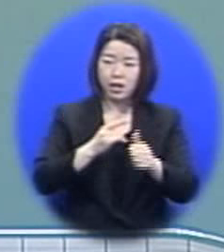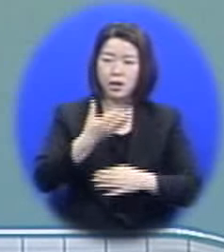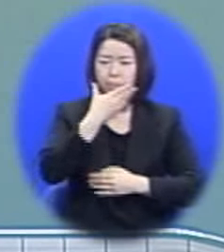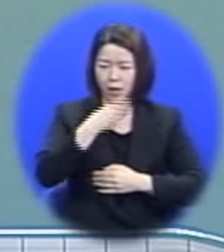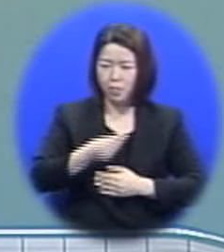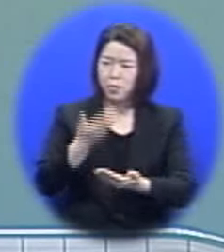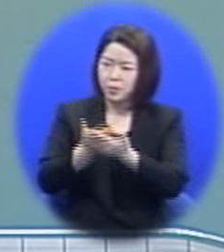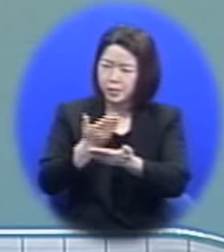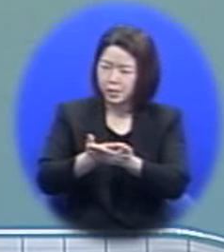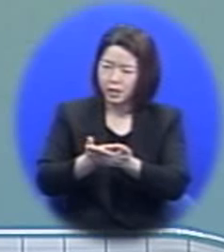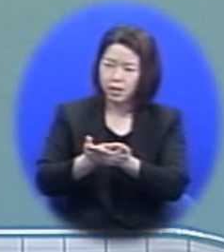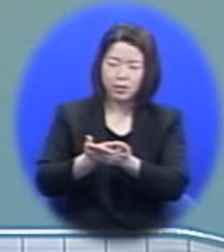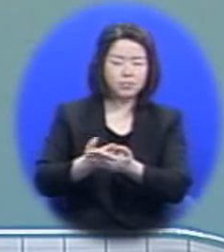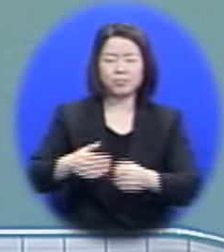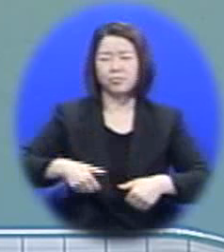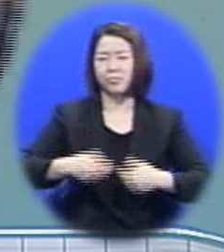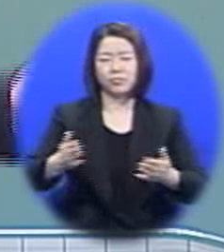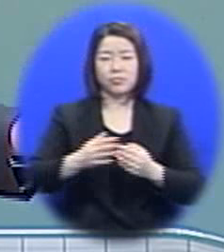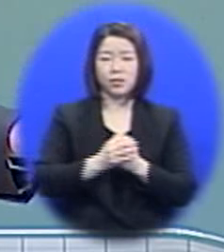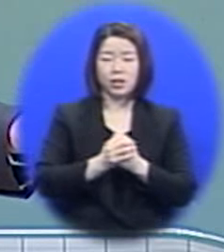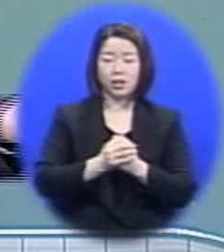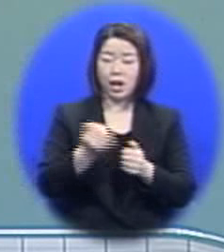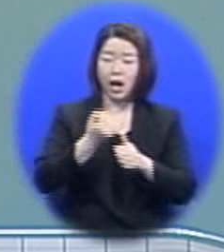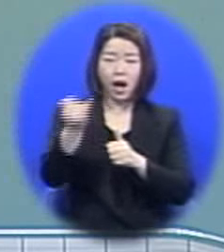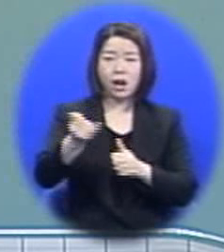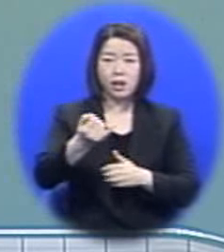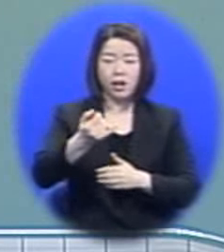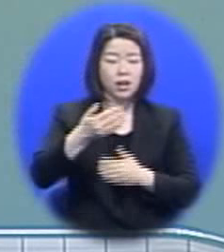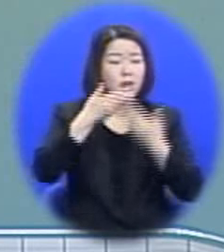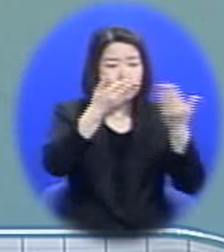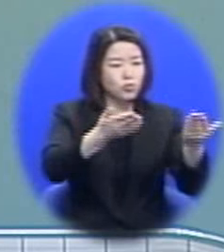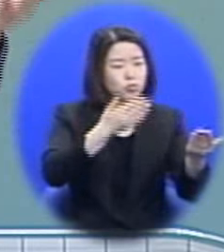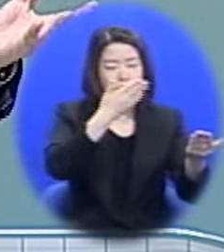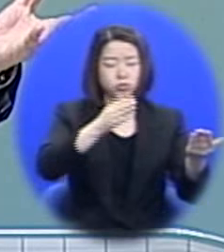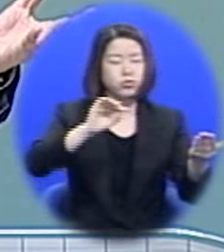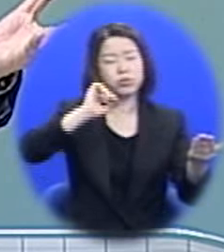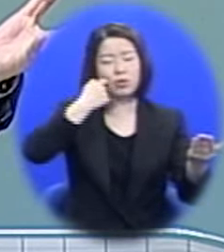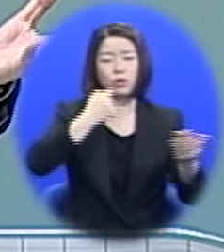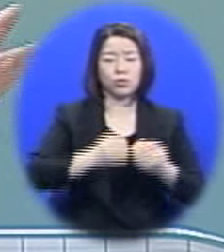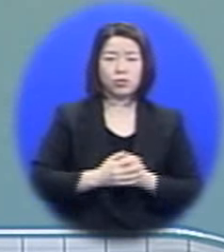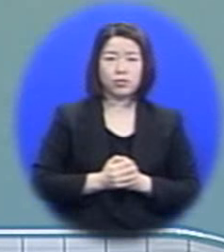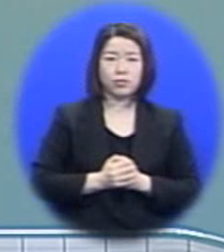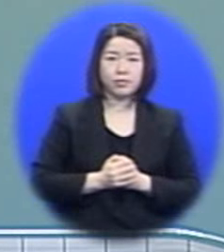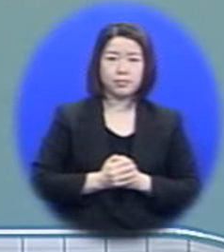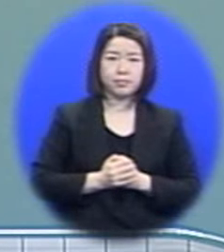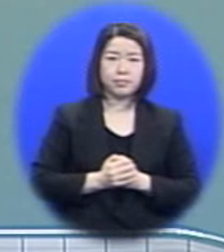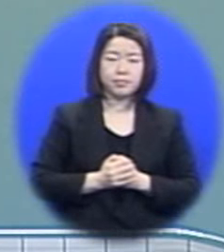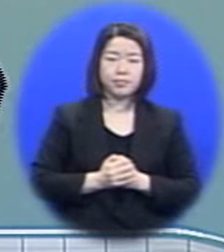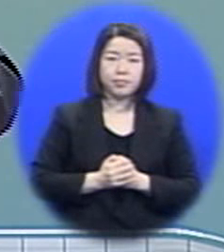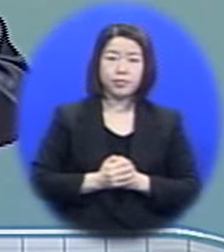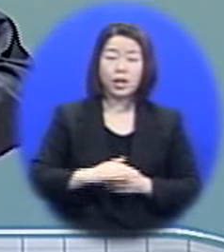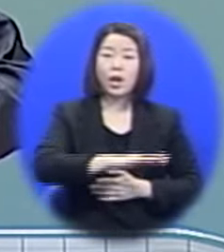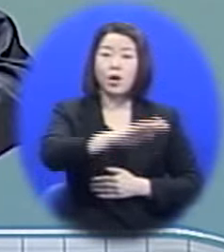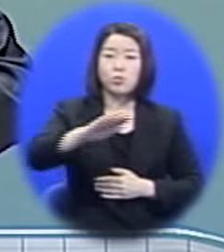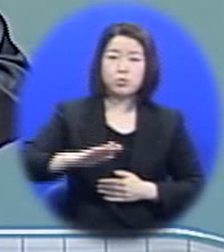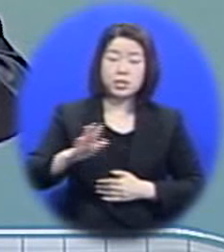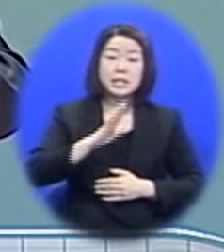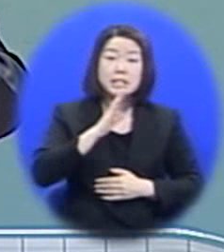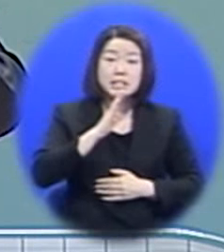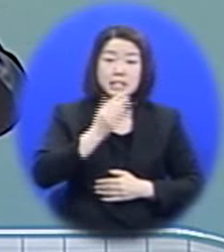될 수 없어요. 아내도 해 줄 수도 없어요. 안 해 주는게 아니고 해 줄 수가 없는 거예요. 우리의